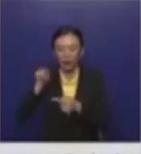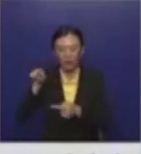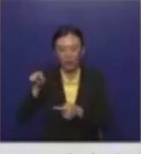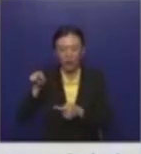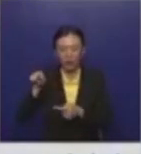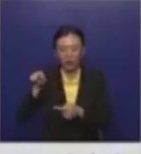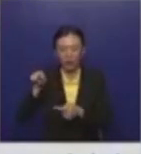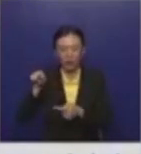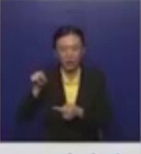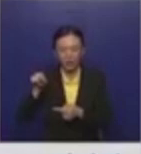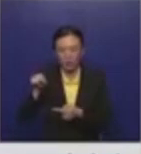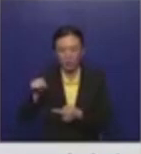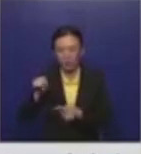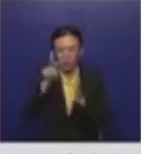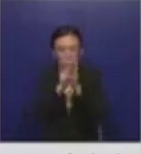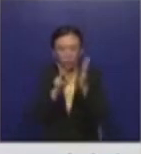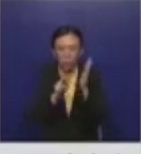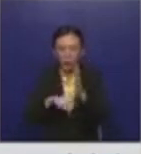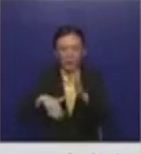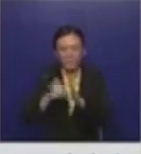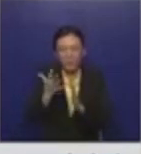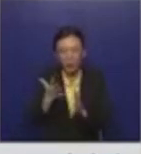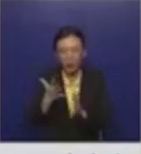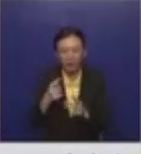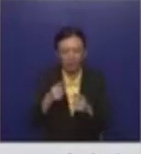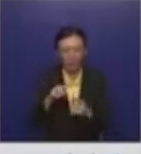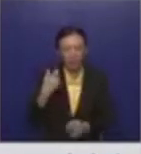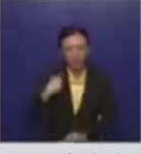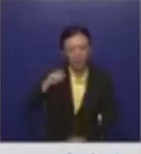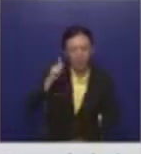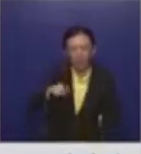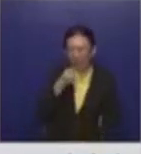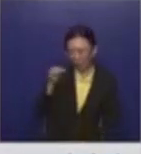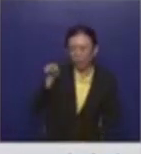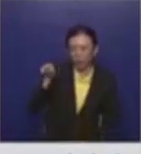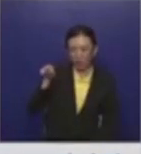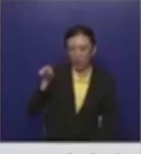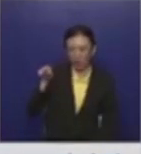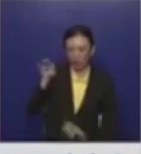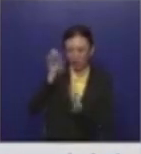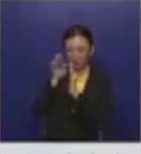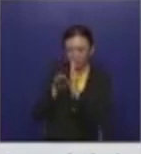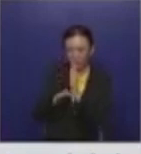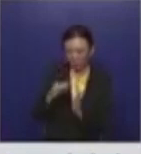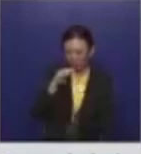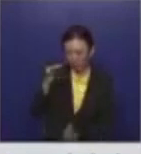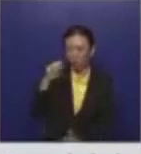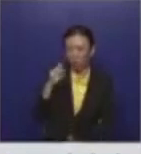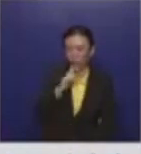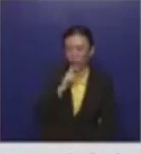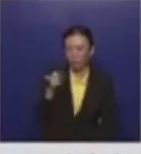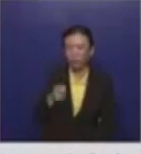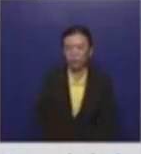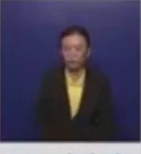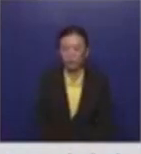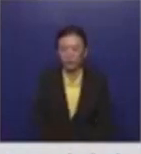ฎหมายที่ผ่านสภาเขาฟ้องครับอนุญาตตุลาการฟ้องคดีเป็นคดีอยู่ยังไม่ยอมเขียนเรื่องอวอร์ดหรือคำวินิจฉัย